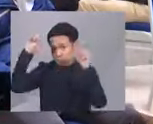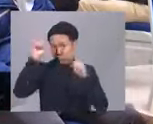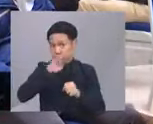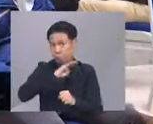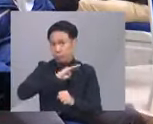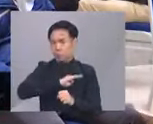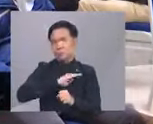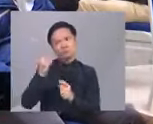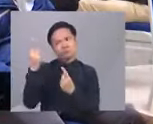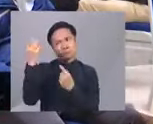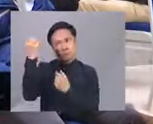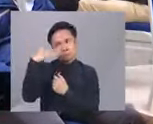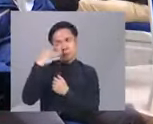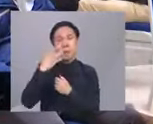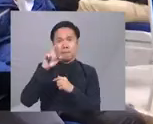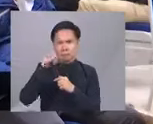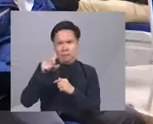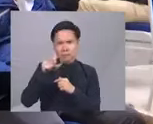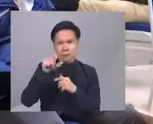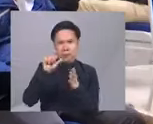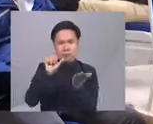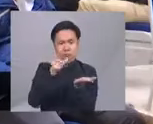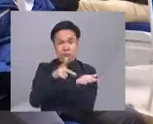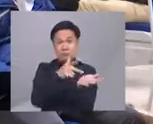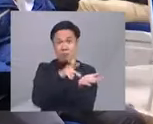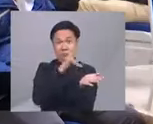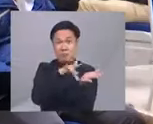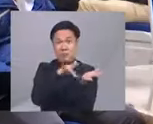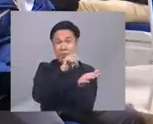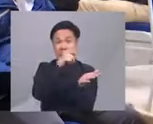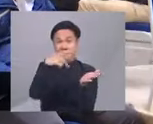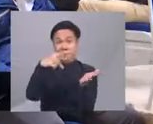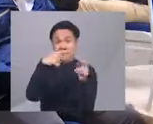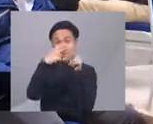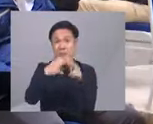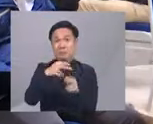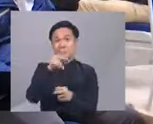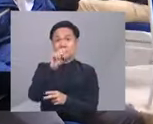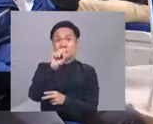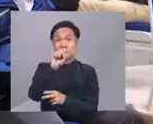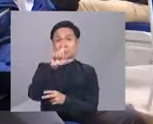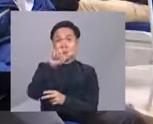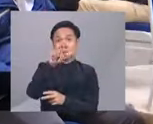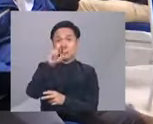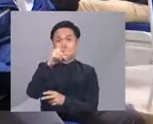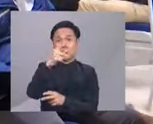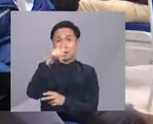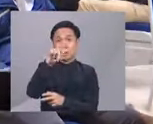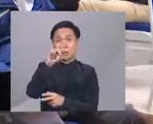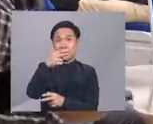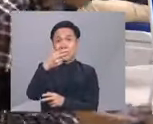download apps Selangkah dan tidak boleh guna apps lain. Jadi adakah ia diwajibkan? Terima kasih Datuk Sri.